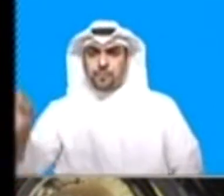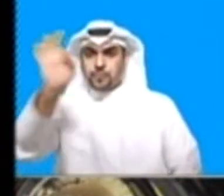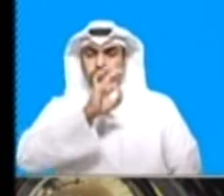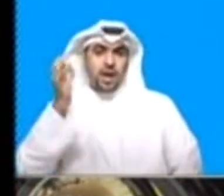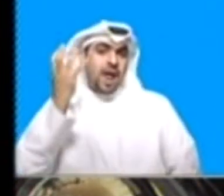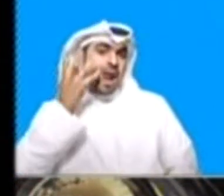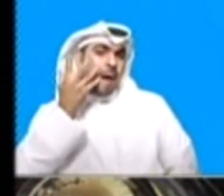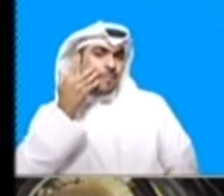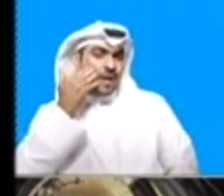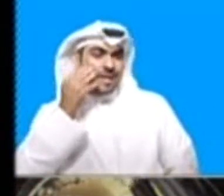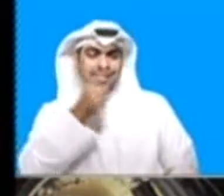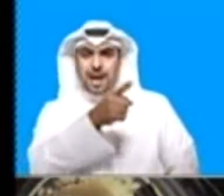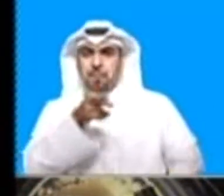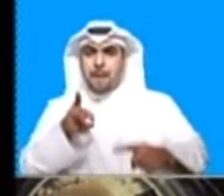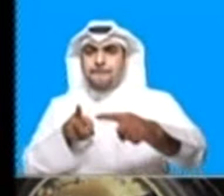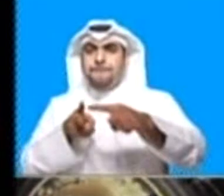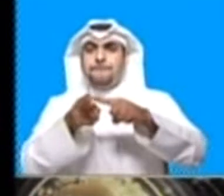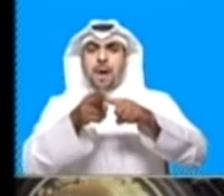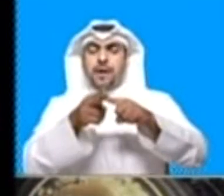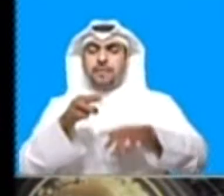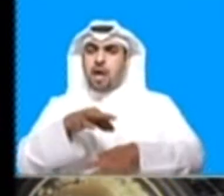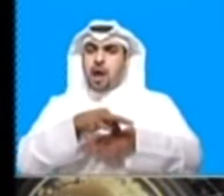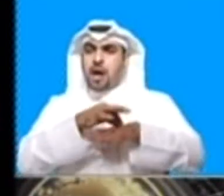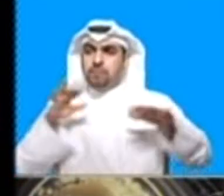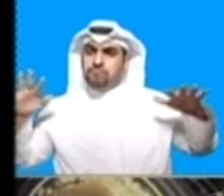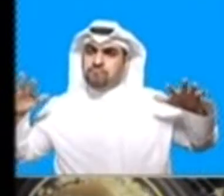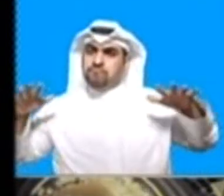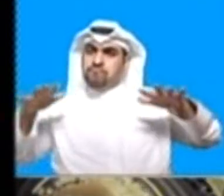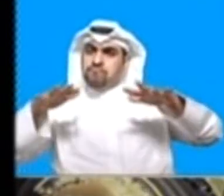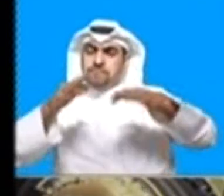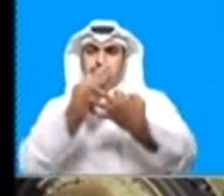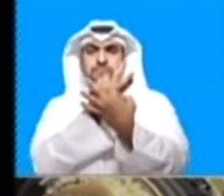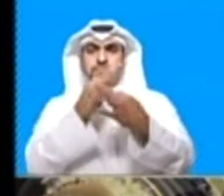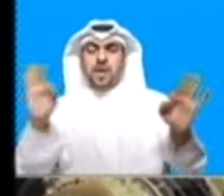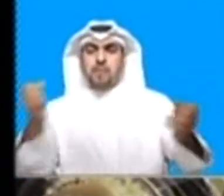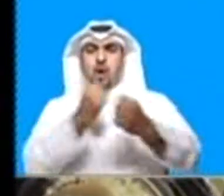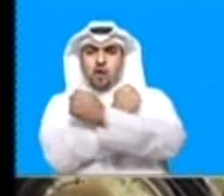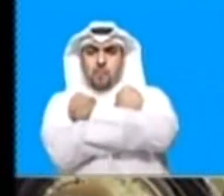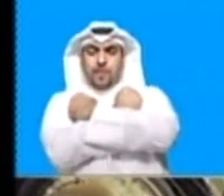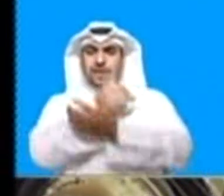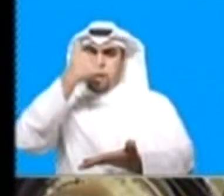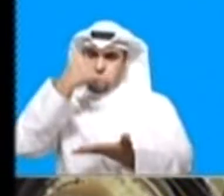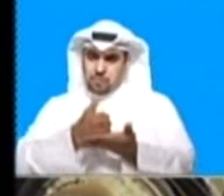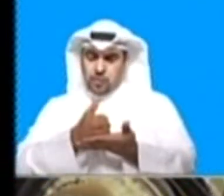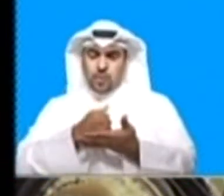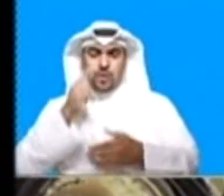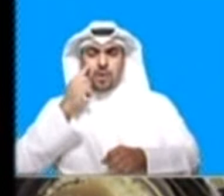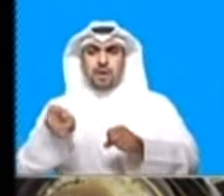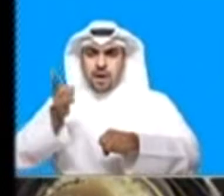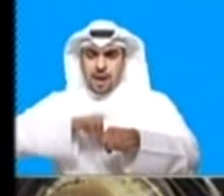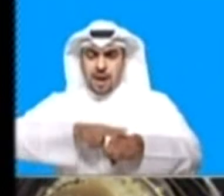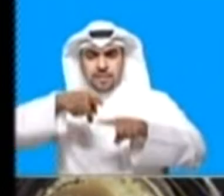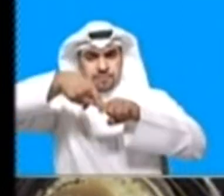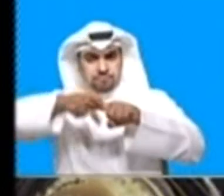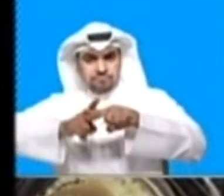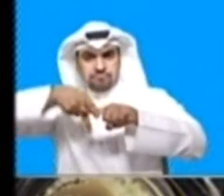السالم وبمشاركة نخبة من المشاركين كأصحاب المتاحف الخاصة والحرفيين والهواة والمبدعين